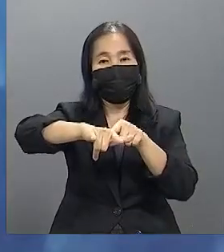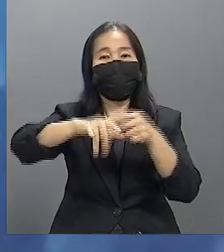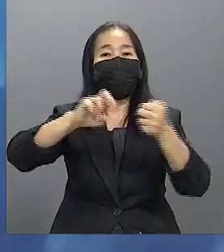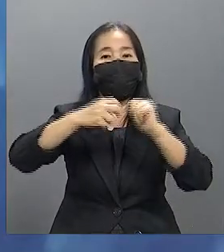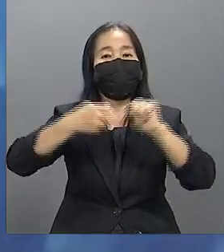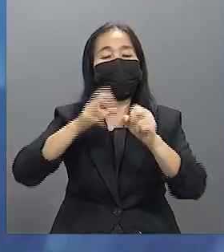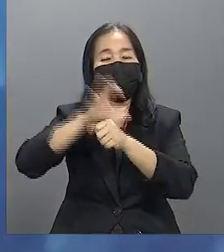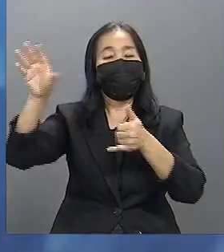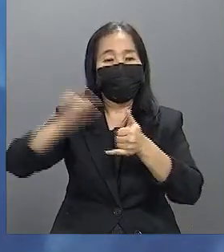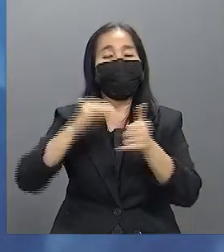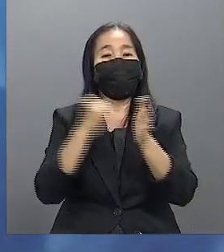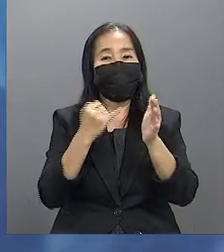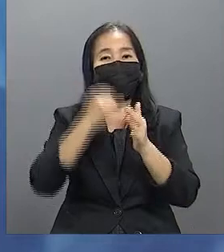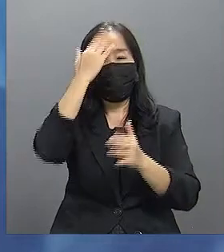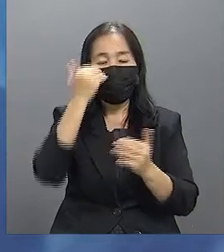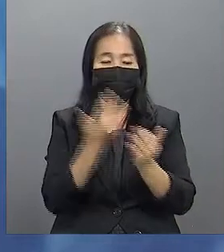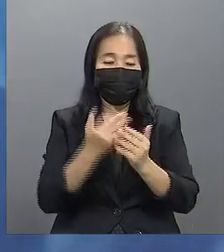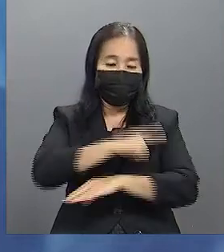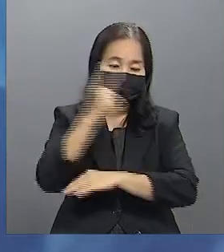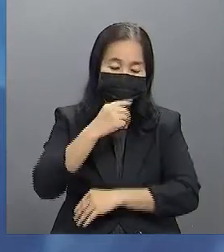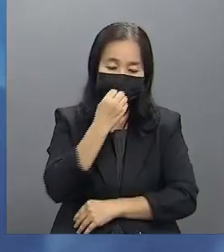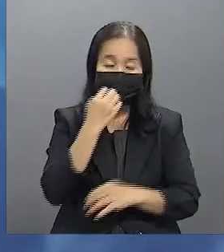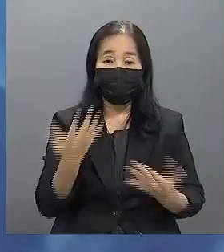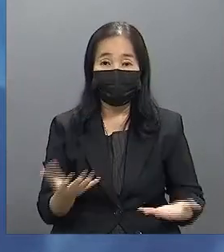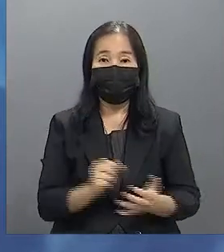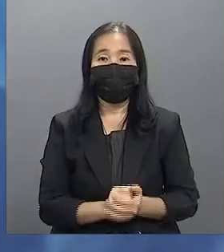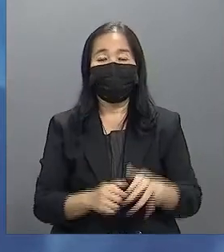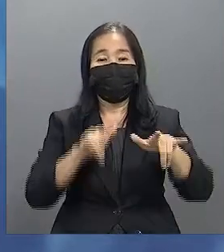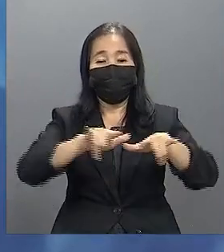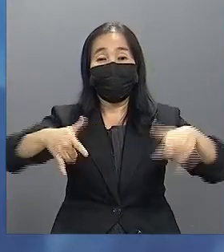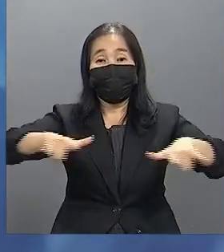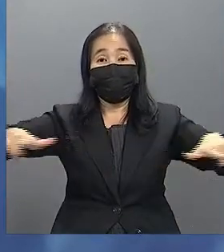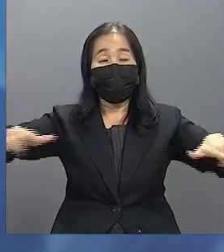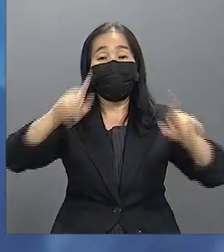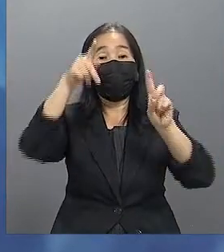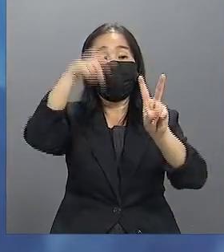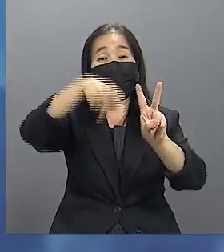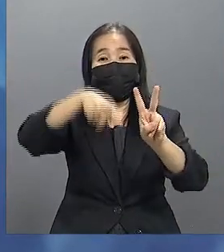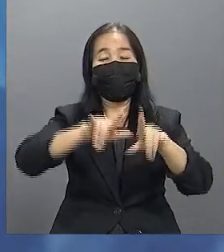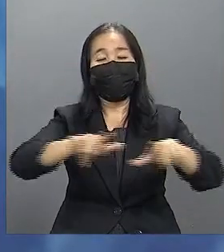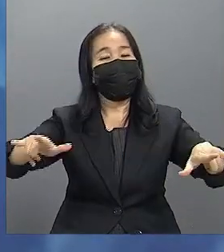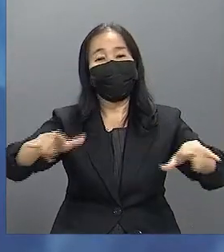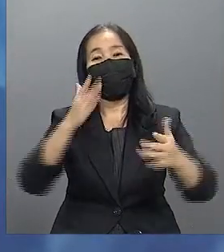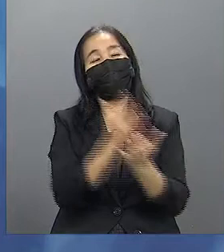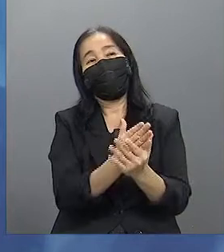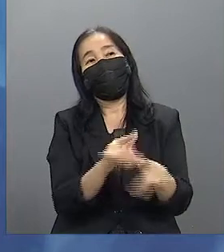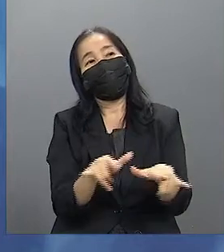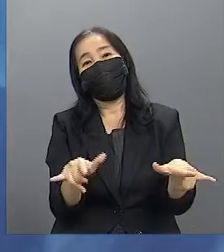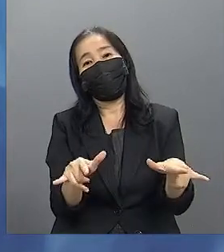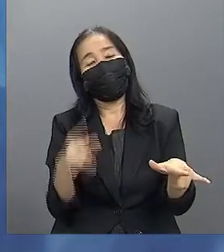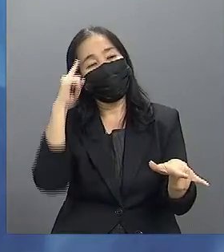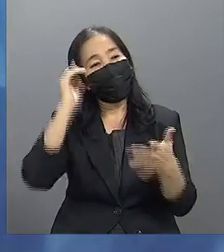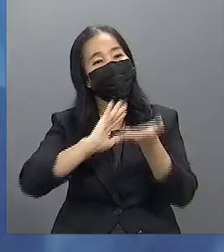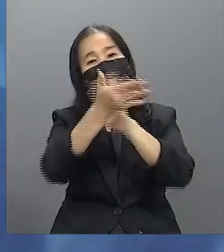มีรายได้แบบรายวันค่ะขณะนี้รถที่มีกว่า 2พันคันต้องหยุดวิ่งทั้งหมดนะคะบางส่วนหันไปหาอาชีพอื่นๆทำ